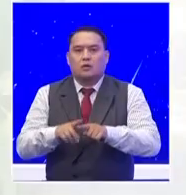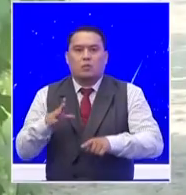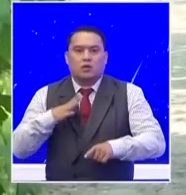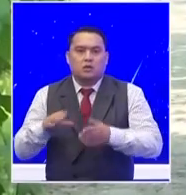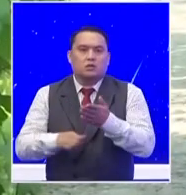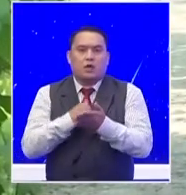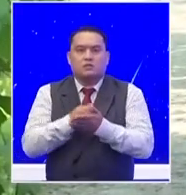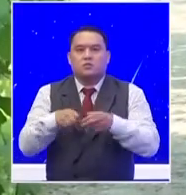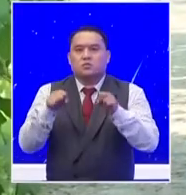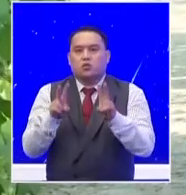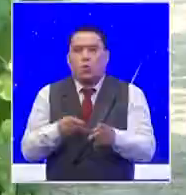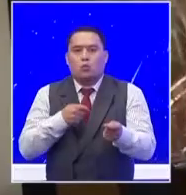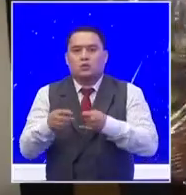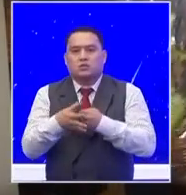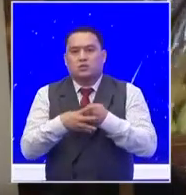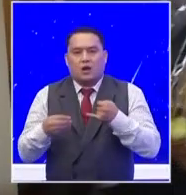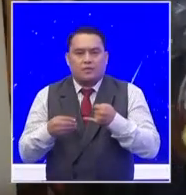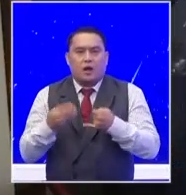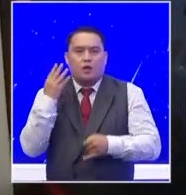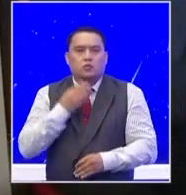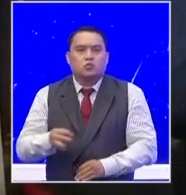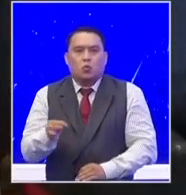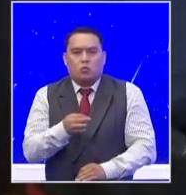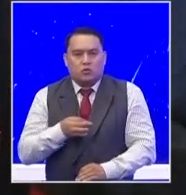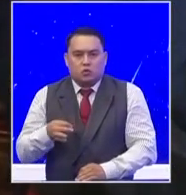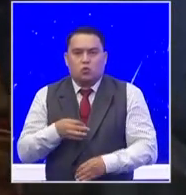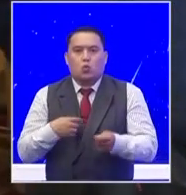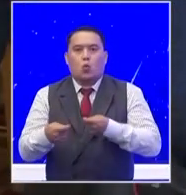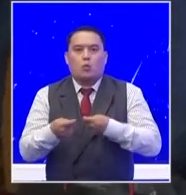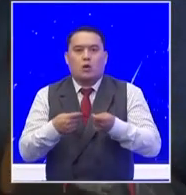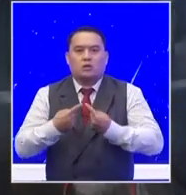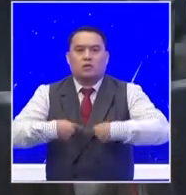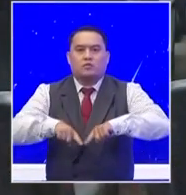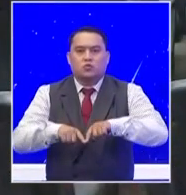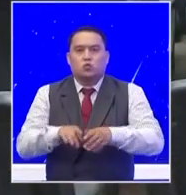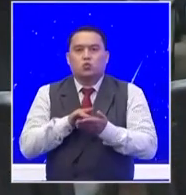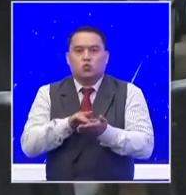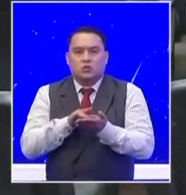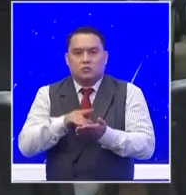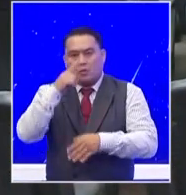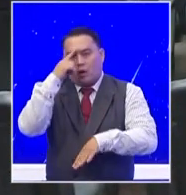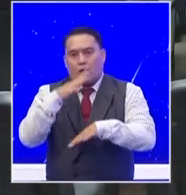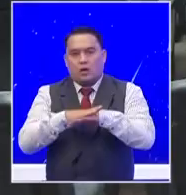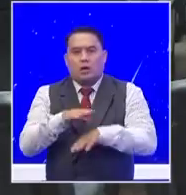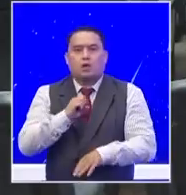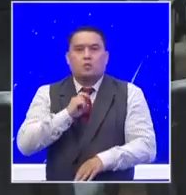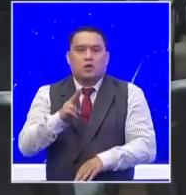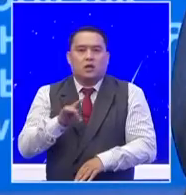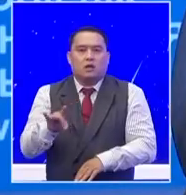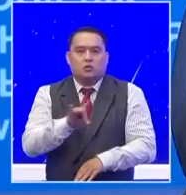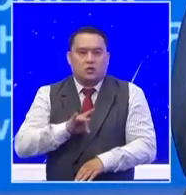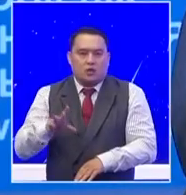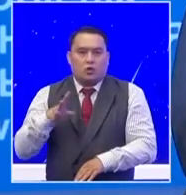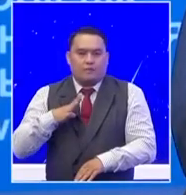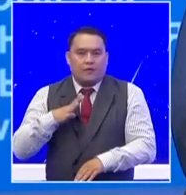Был главным специалистом управления земельных отношений Алматинской области, руководителем отдела управления туризма, акимом Раймбекского и Талгарского